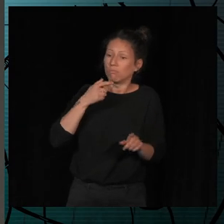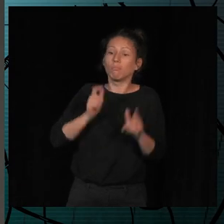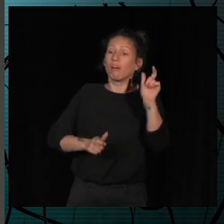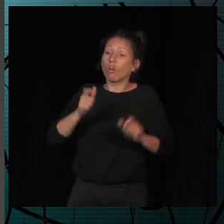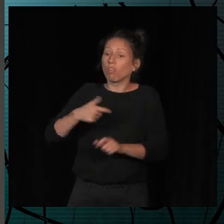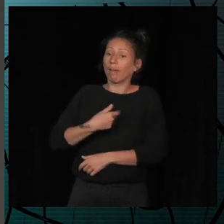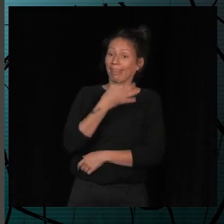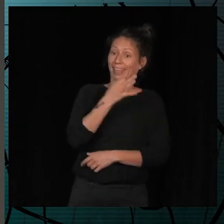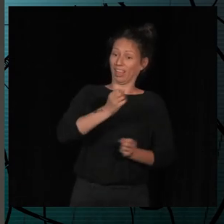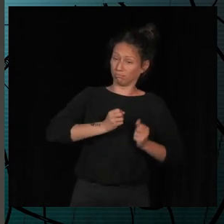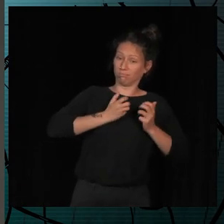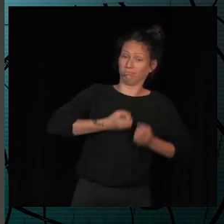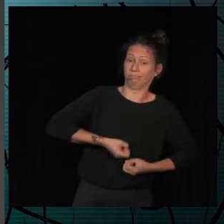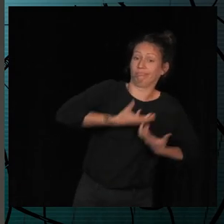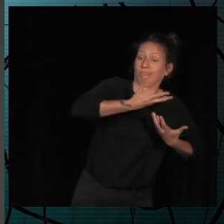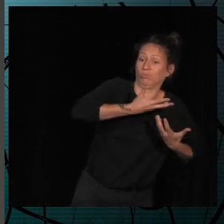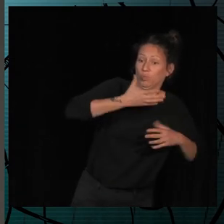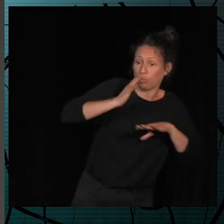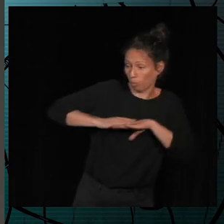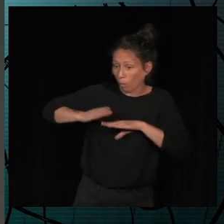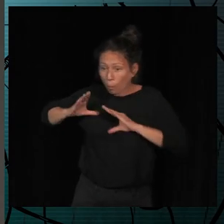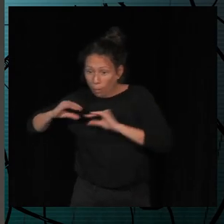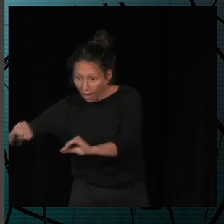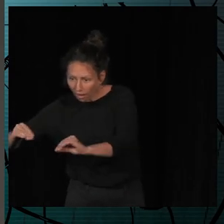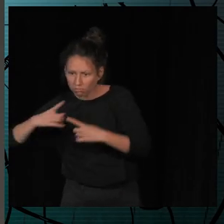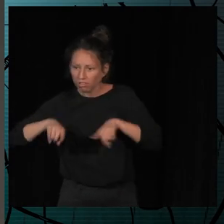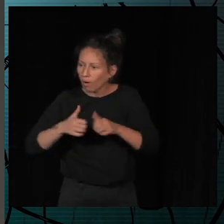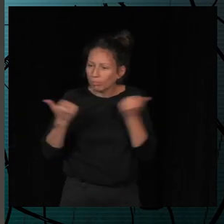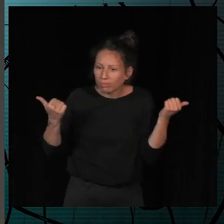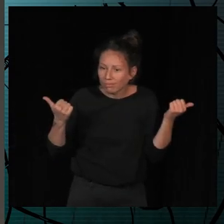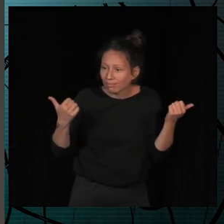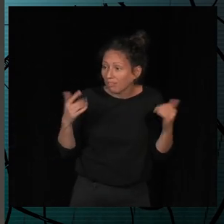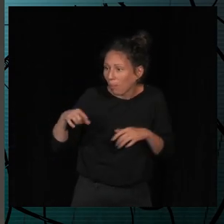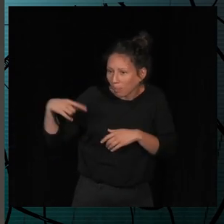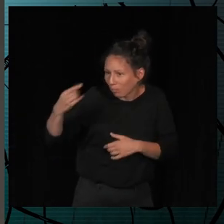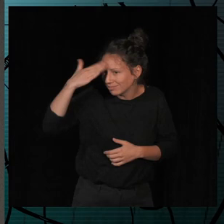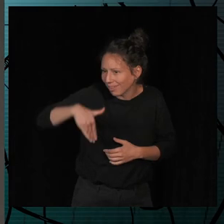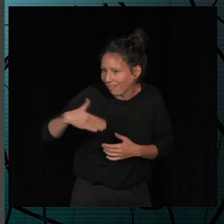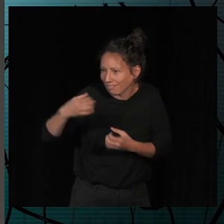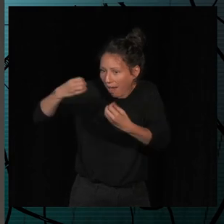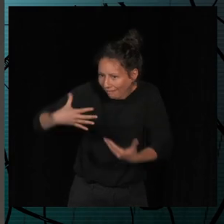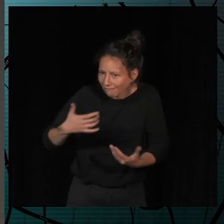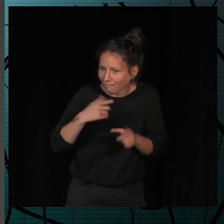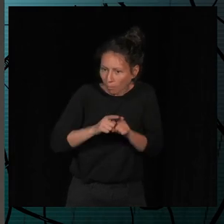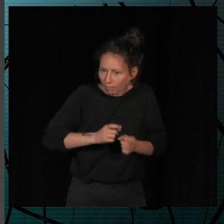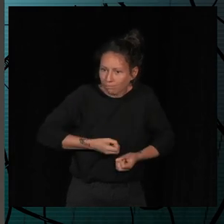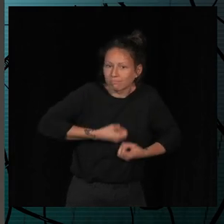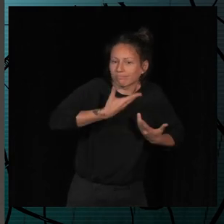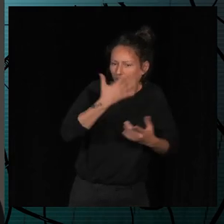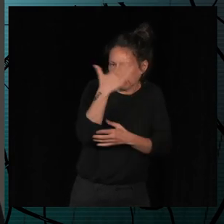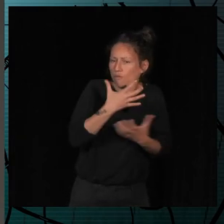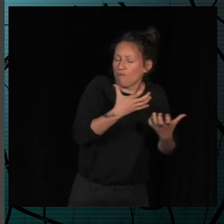fait 20 ans d'études pour le savoir donc en effet ce qui était noté c'était un changement des représentations pas un changement des